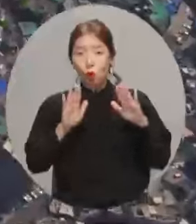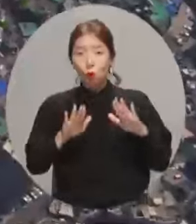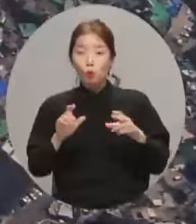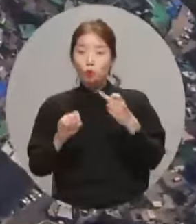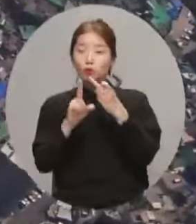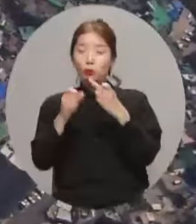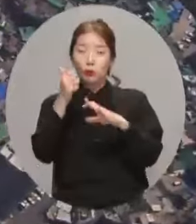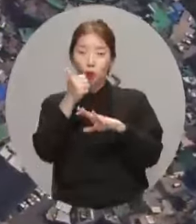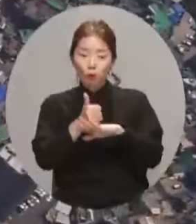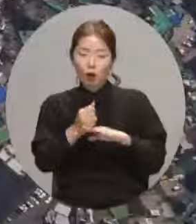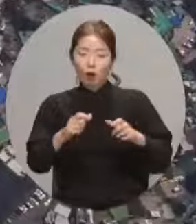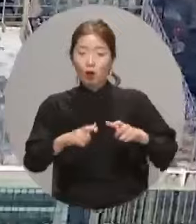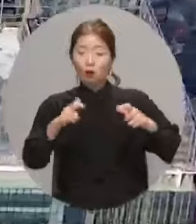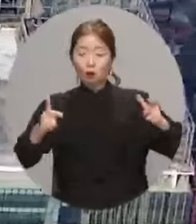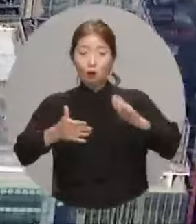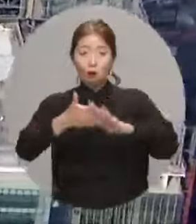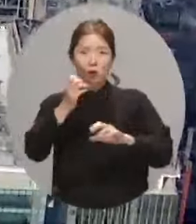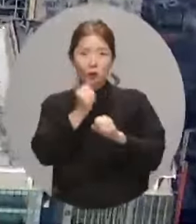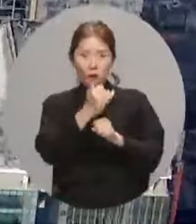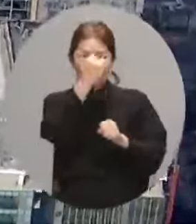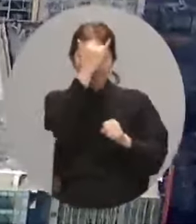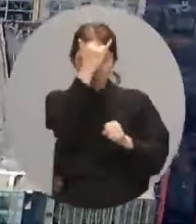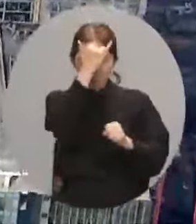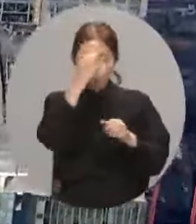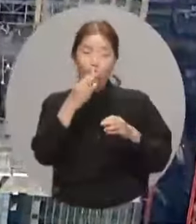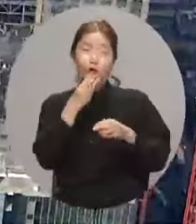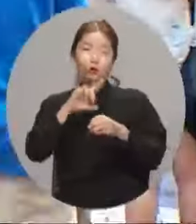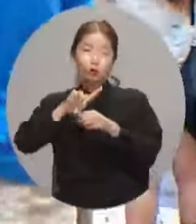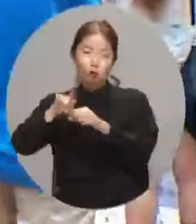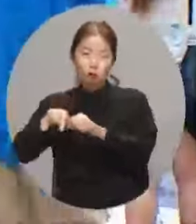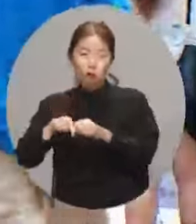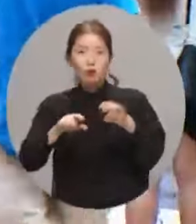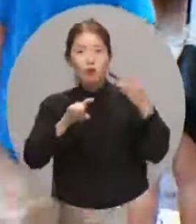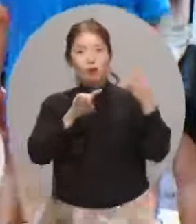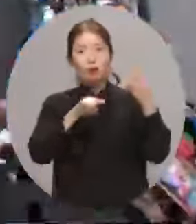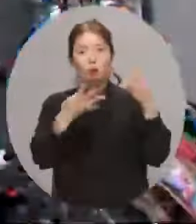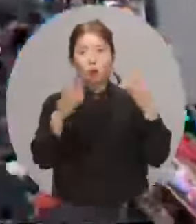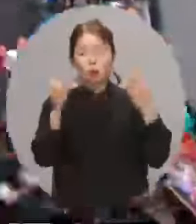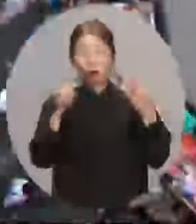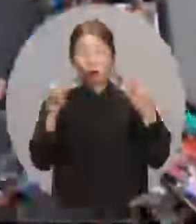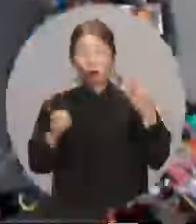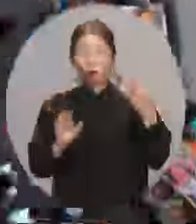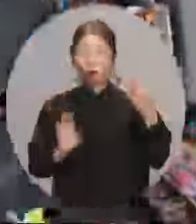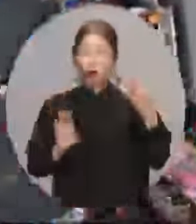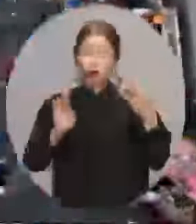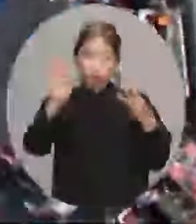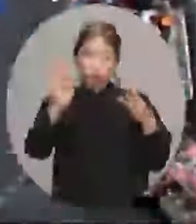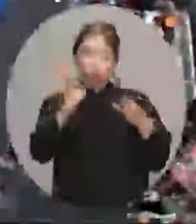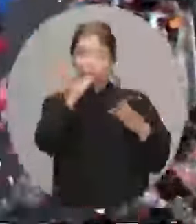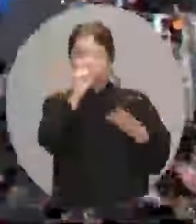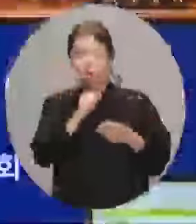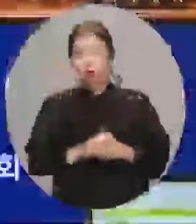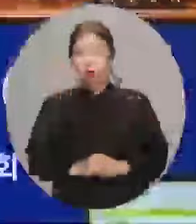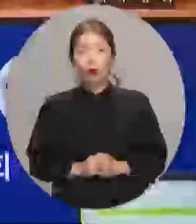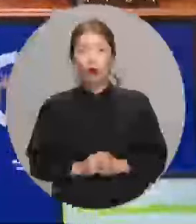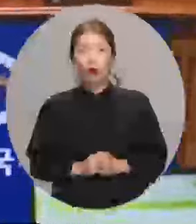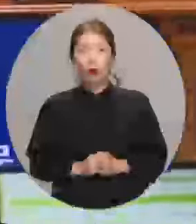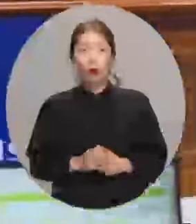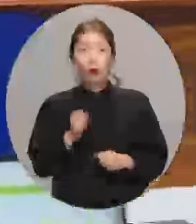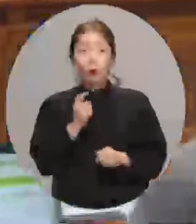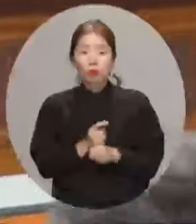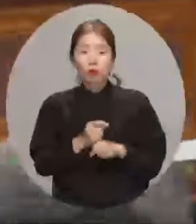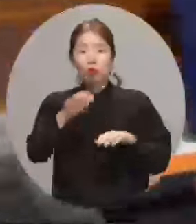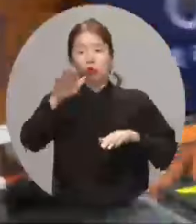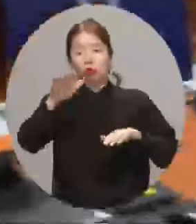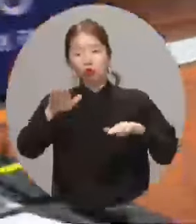연말 메가시티 출범을 앞둔 충청과 수도권은 3.4%로 성장세가 가팔랐습니다. 이미